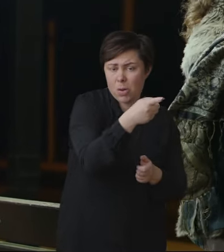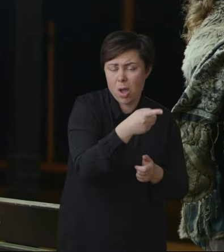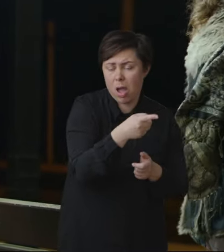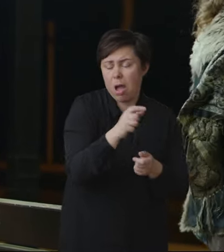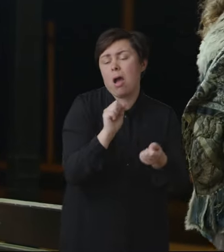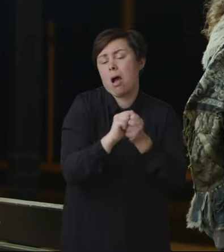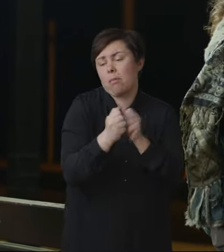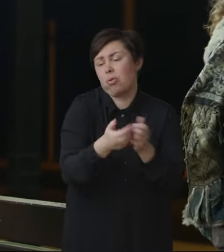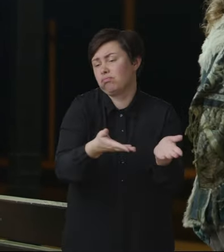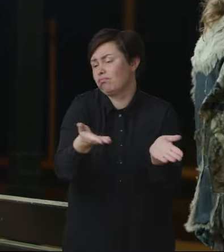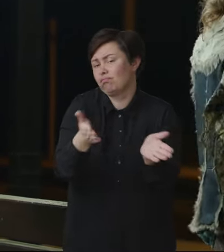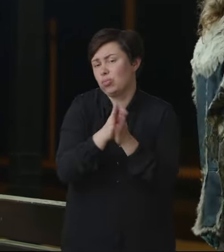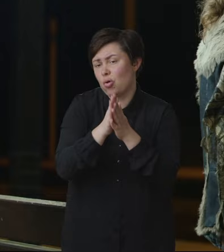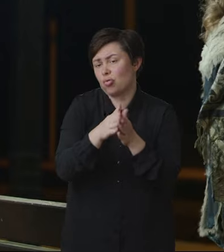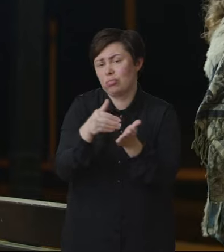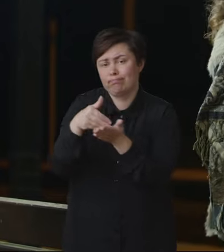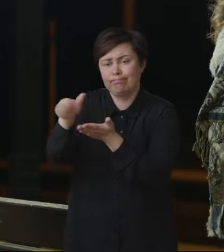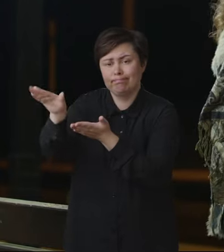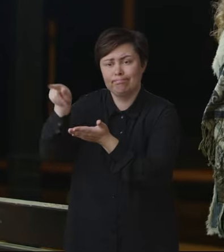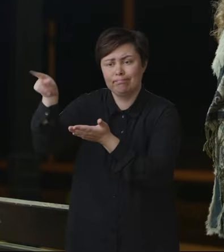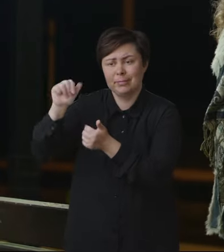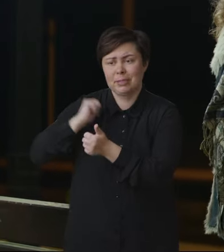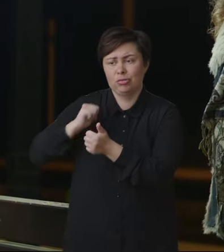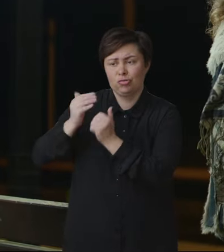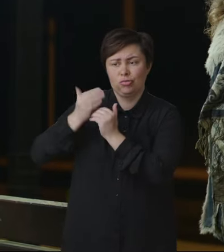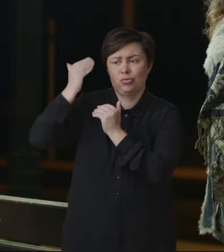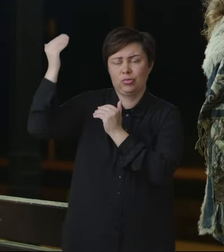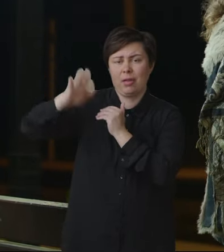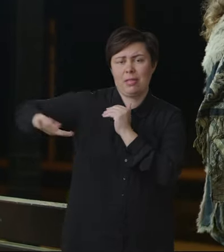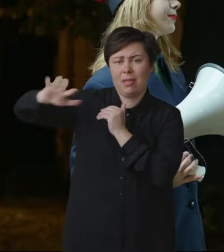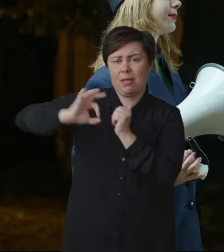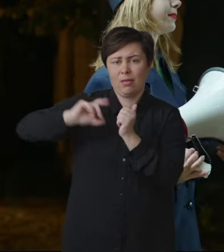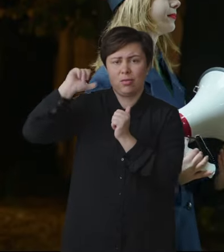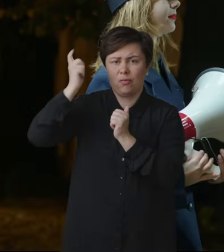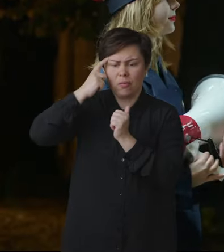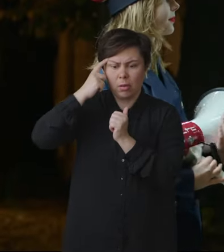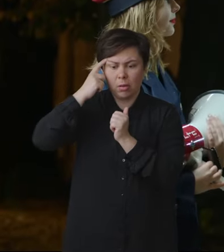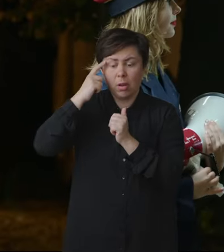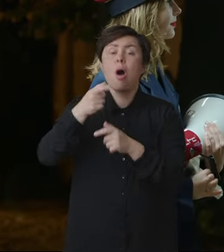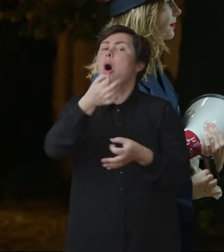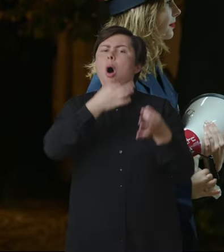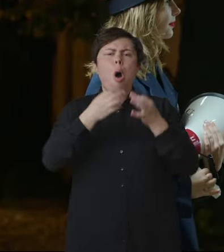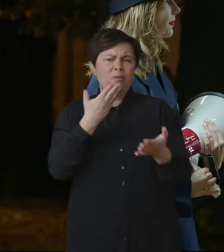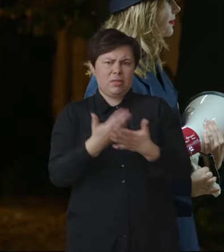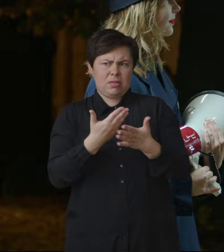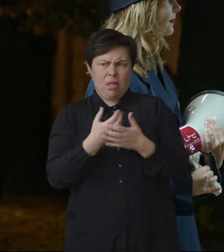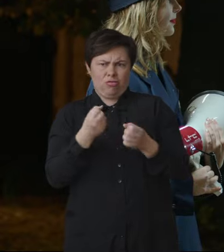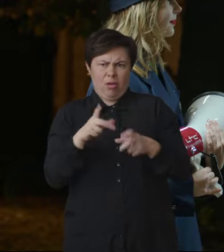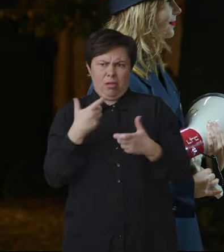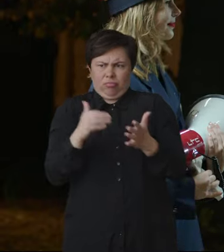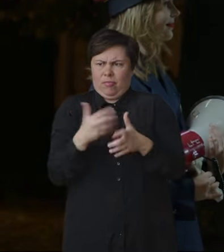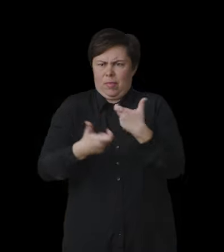biletu, albo prosiłabym o czekanie na znajomych poza teren naszego obiektu. Opowie nam pani, dlaczego tak się